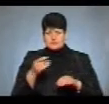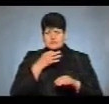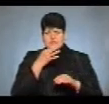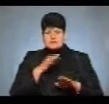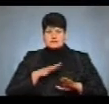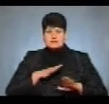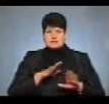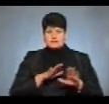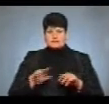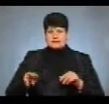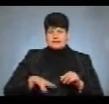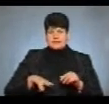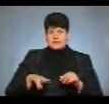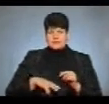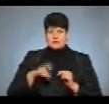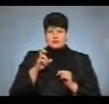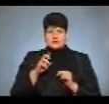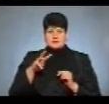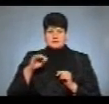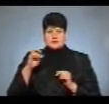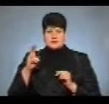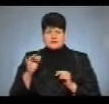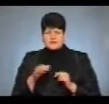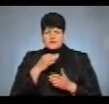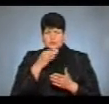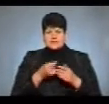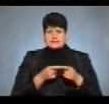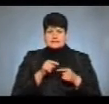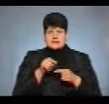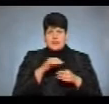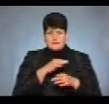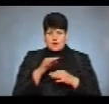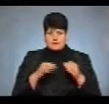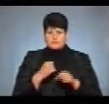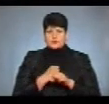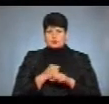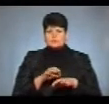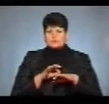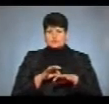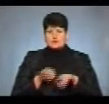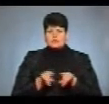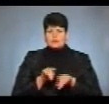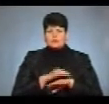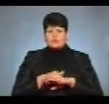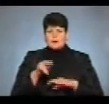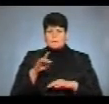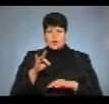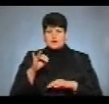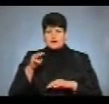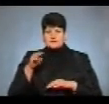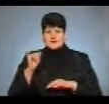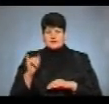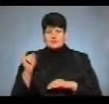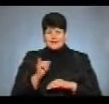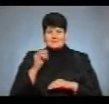директора Тернопільміськтеплокомуненерго Богдан Миськів, який відповідає за цей проект. Каже, роботи ведуться також по вулицях Протасевича та Київській.